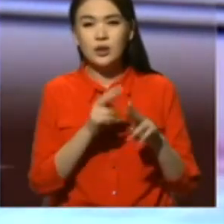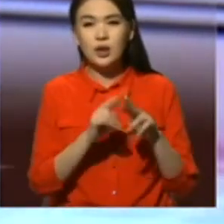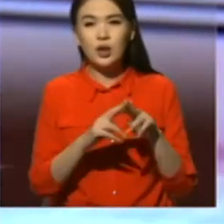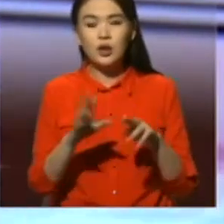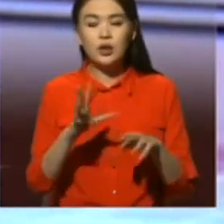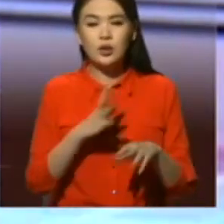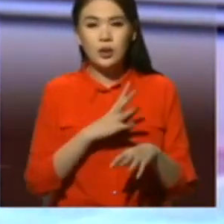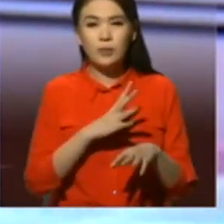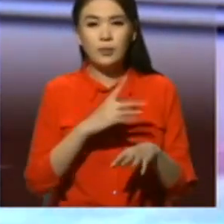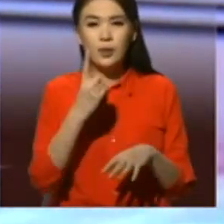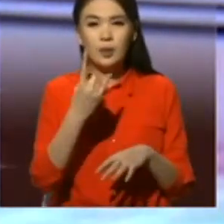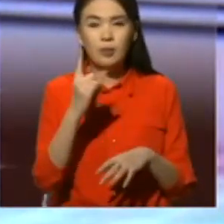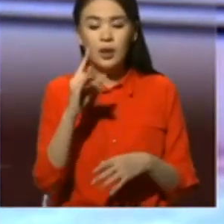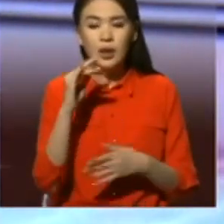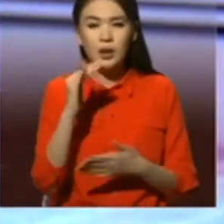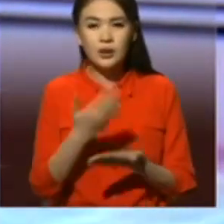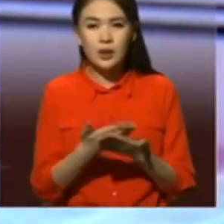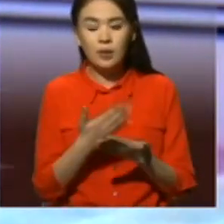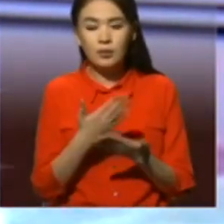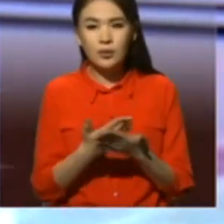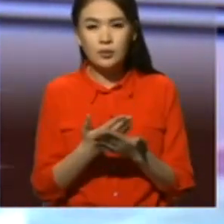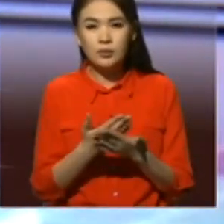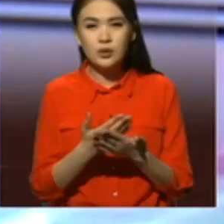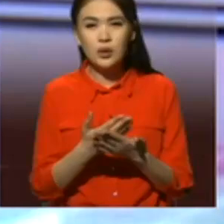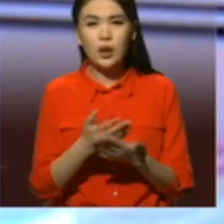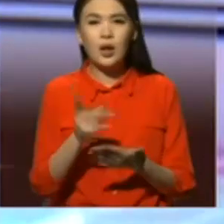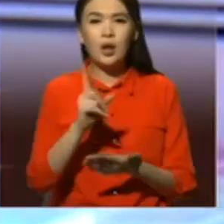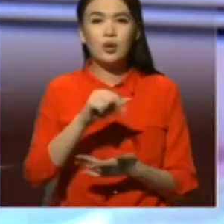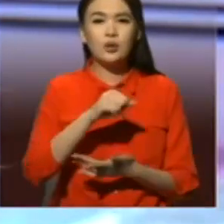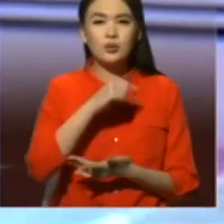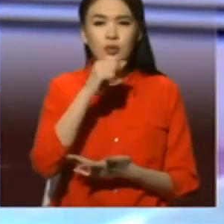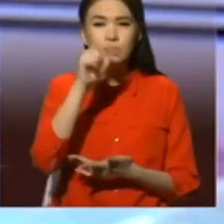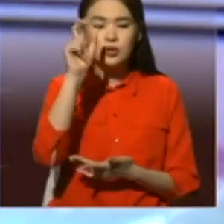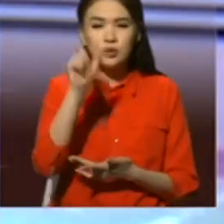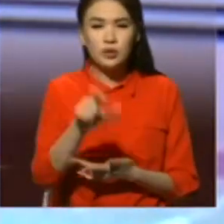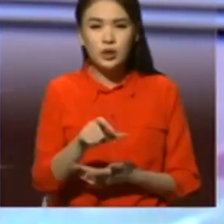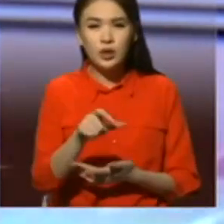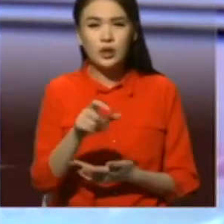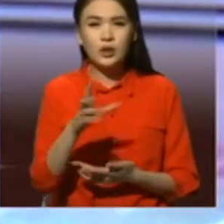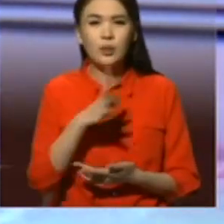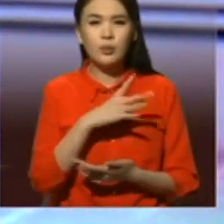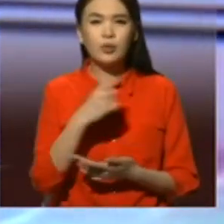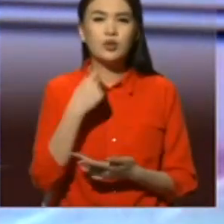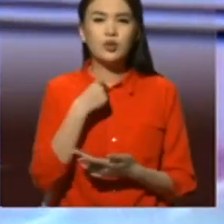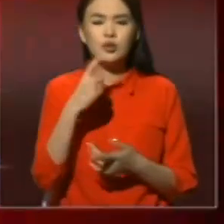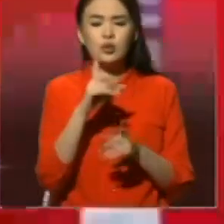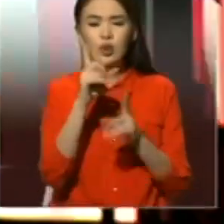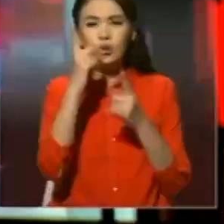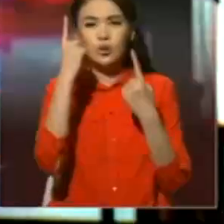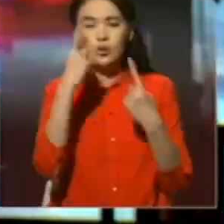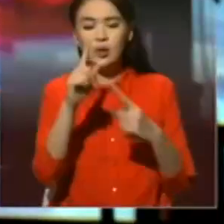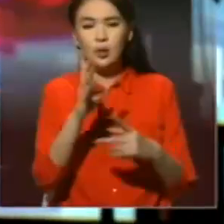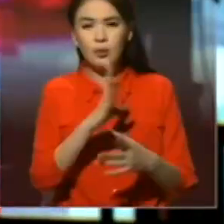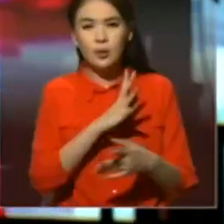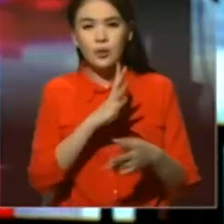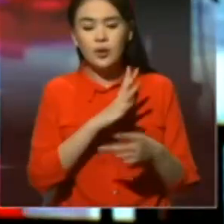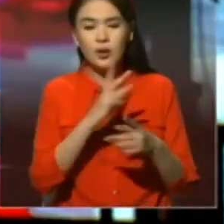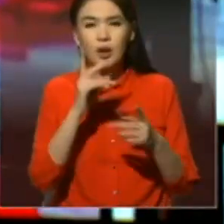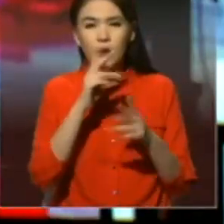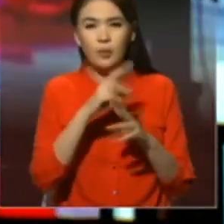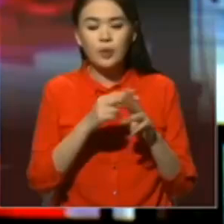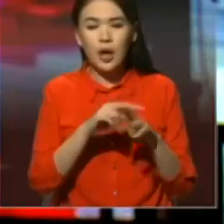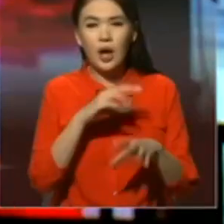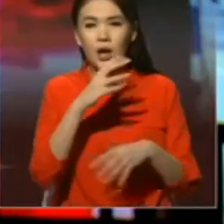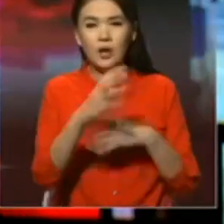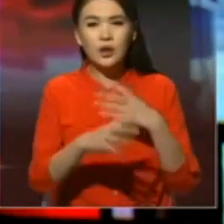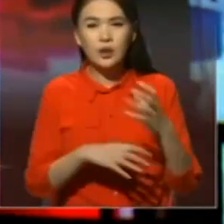жаңылыспайтын жақ болмайды деп. Кейде бір баланың байқаусызда немесе бір азаматтың немесе ішіп отырып басқа да бір дүние жасап қойған біз бүкіл үлкен әлемдік